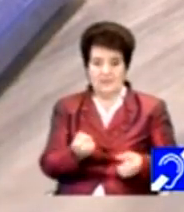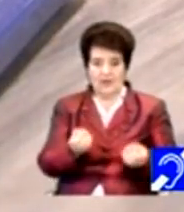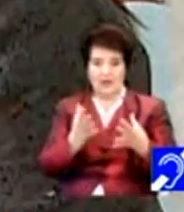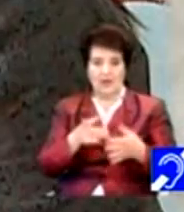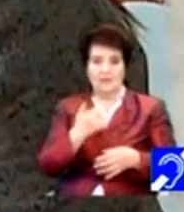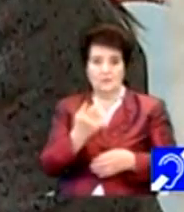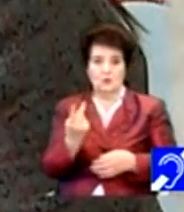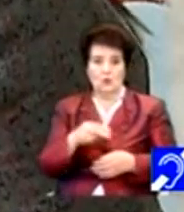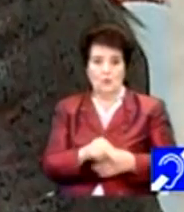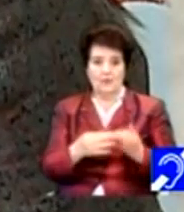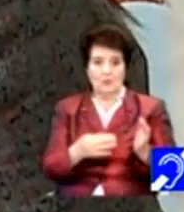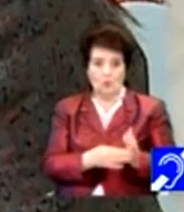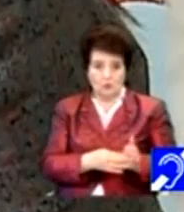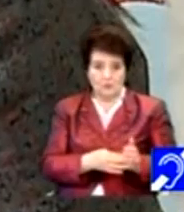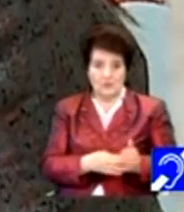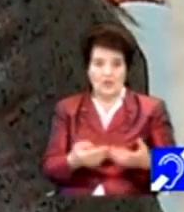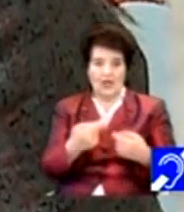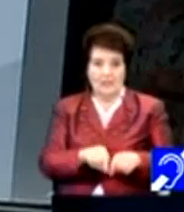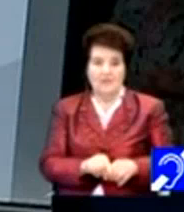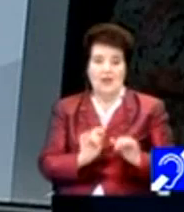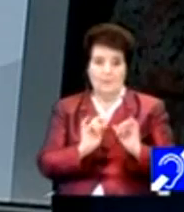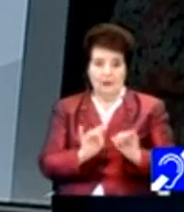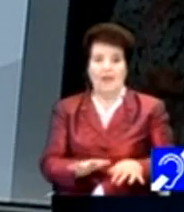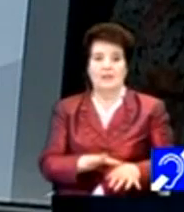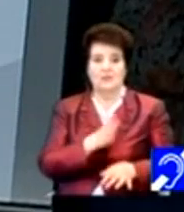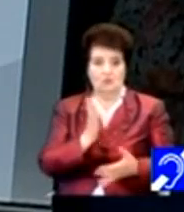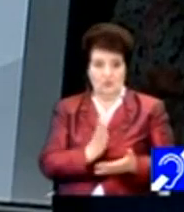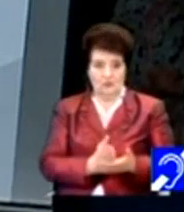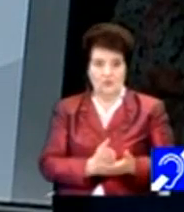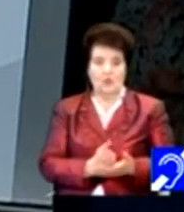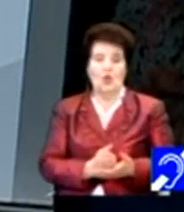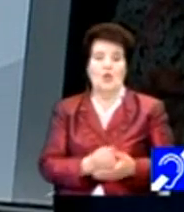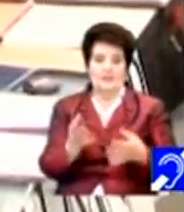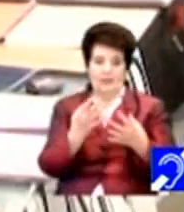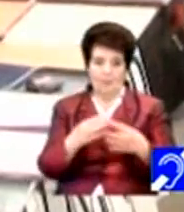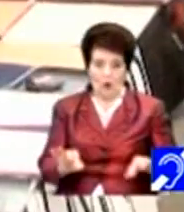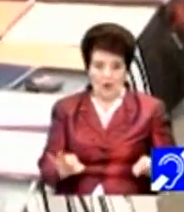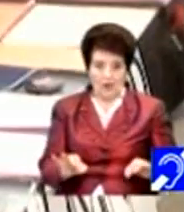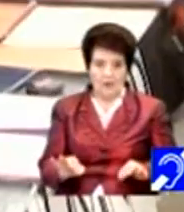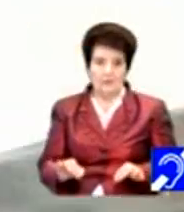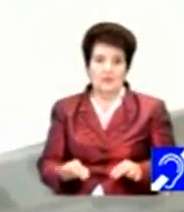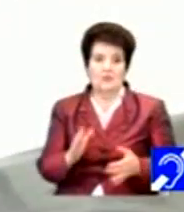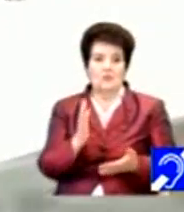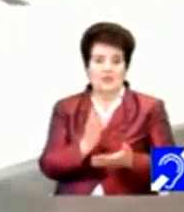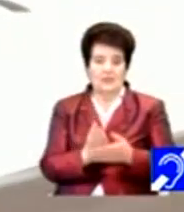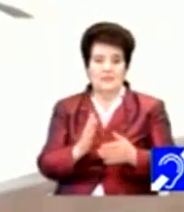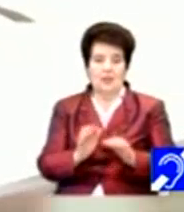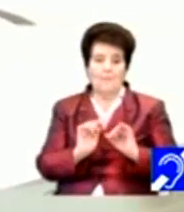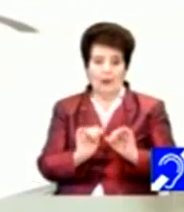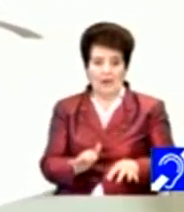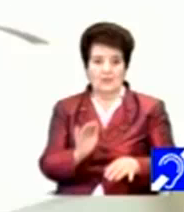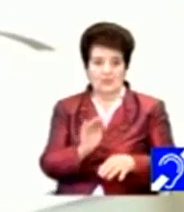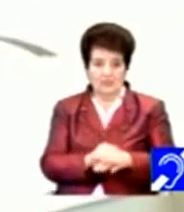a spus în 2019 că astfel de practici sunt contrare unei democrații funcționale. Astfel de practici, adică de